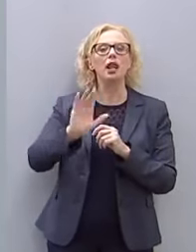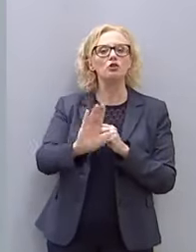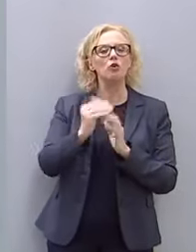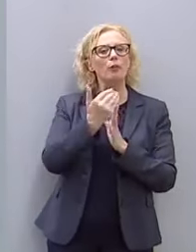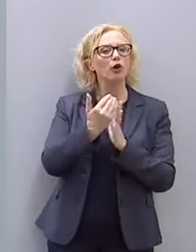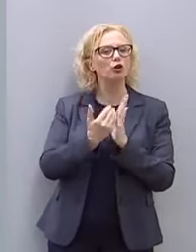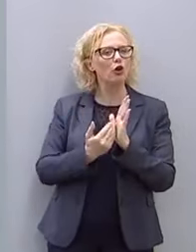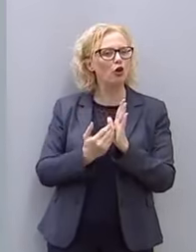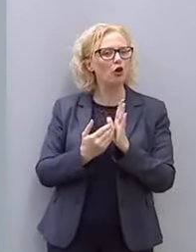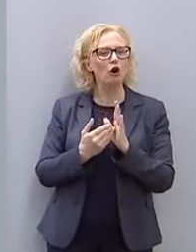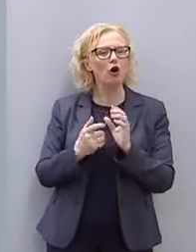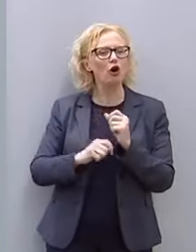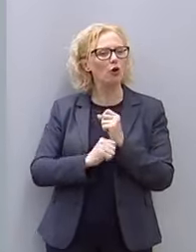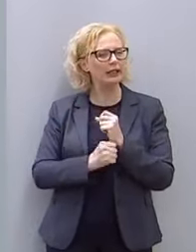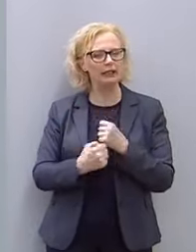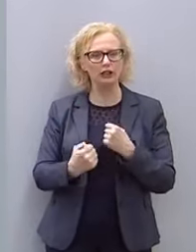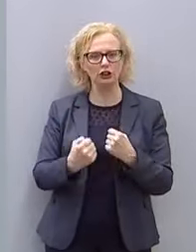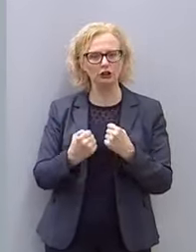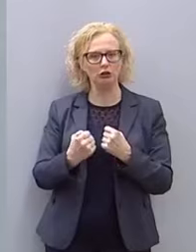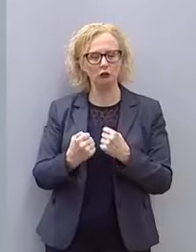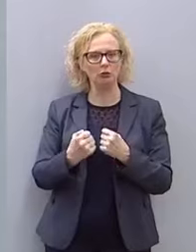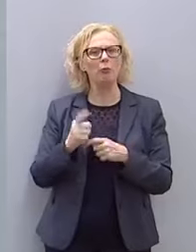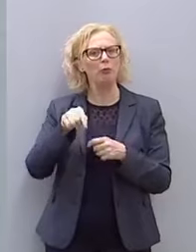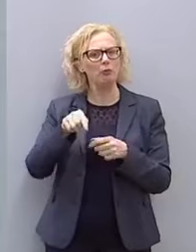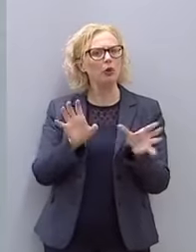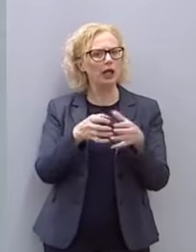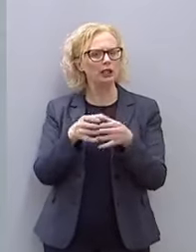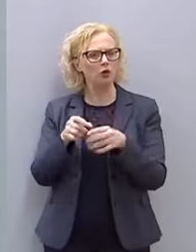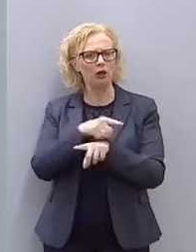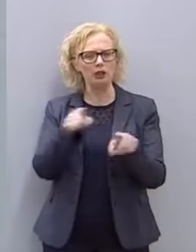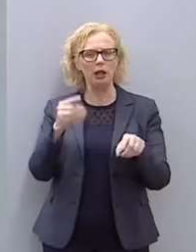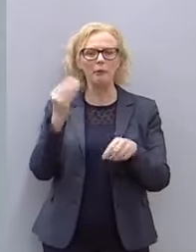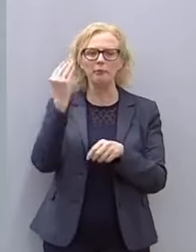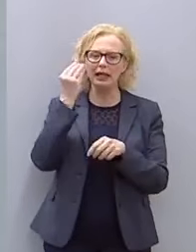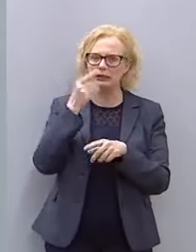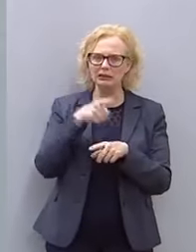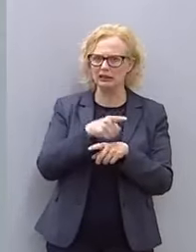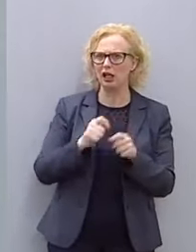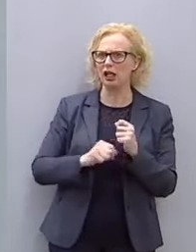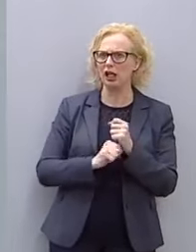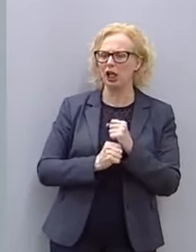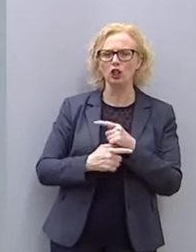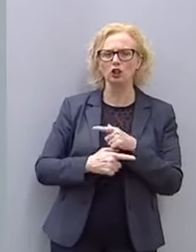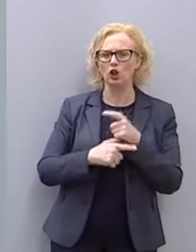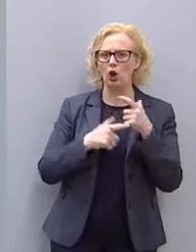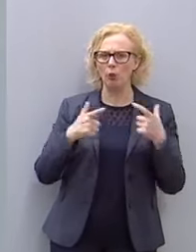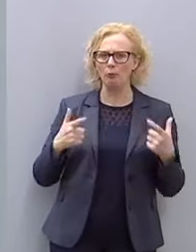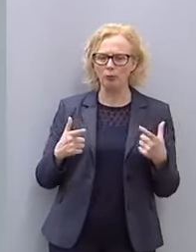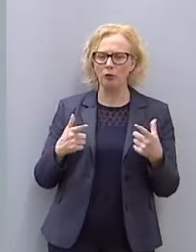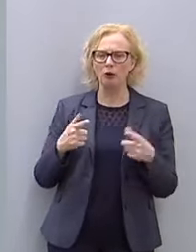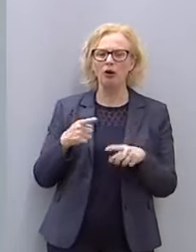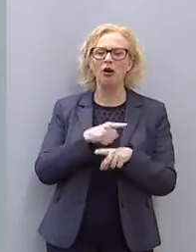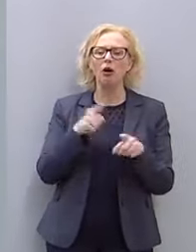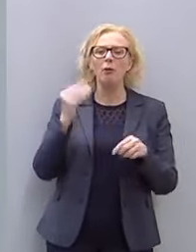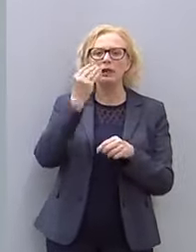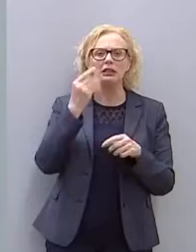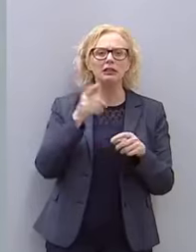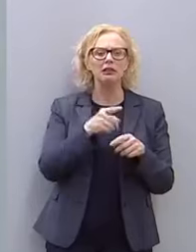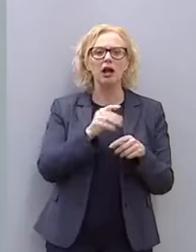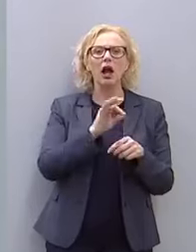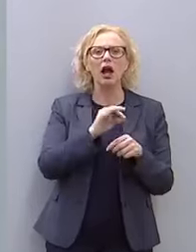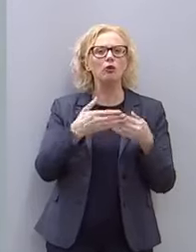abbastanza rigido ma anche e soprattutto modo di vedere delle categorie a rischio è che certe categoria applicando quei quei criteri o non aprono